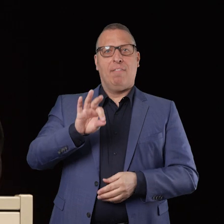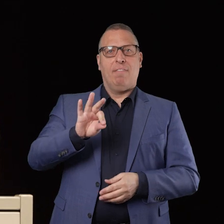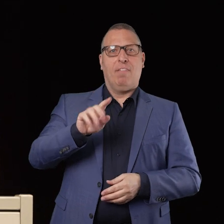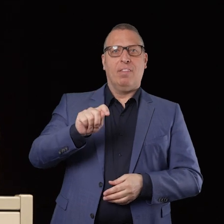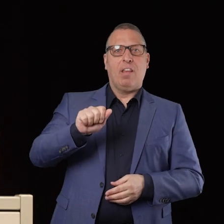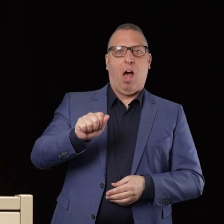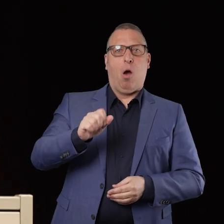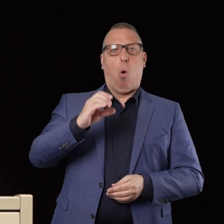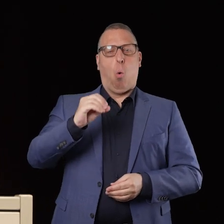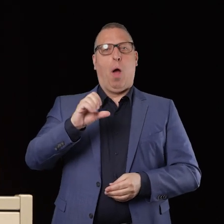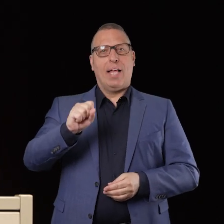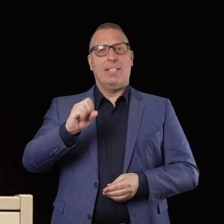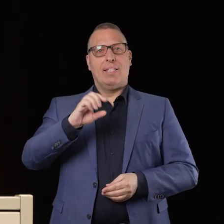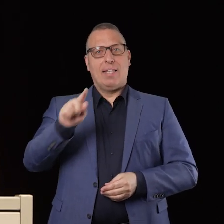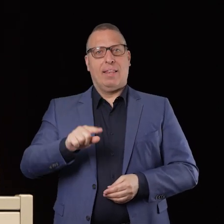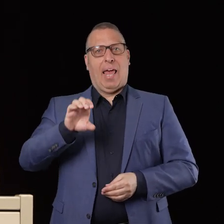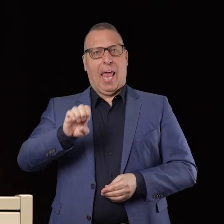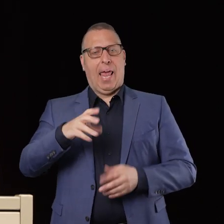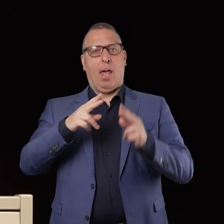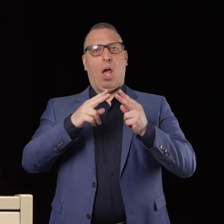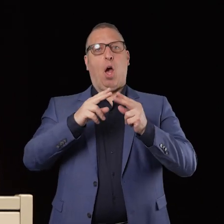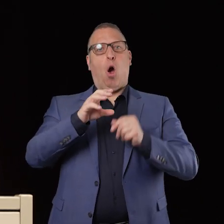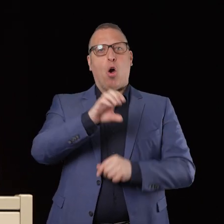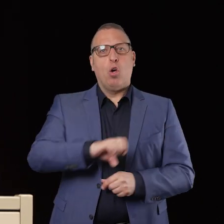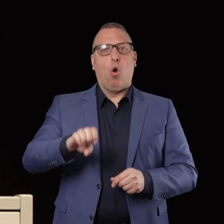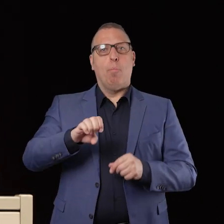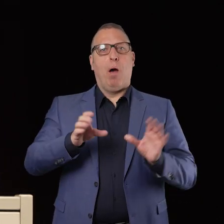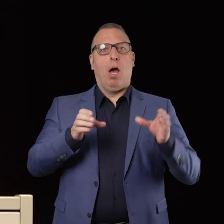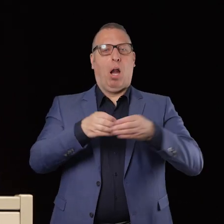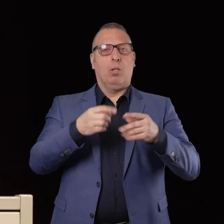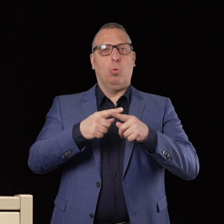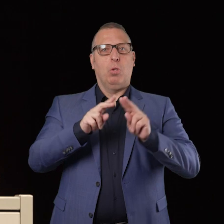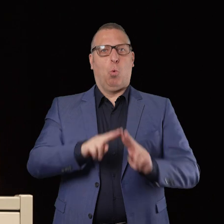EFTA, der OSZE, dem Europarat und der UNO.